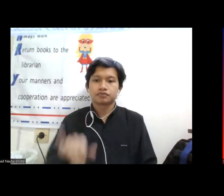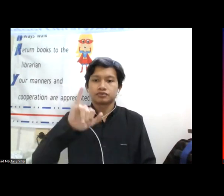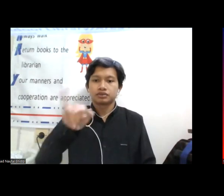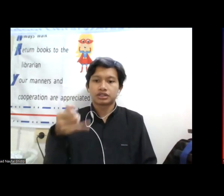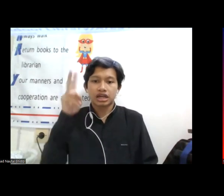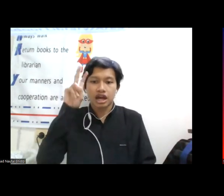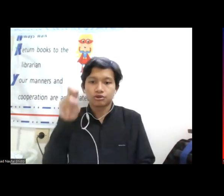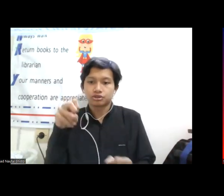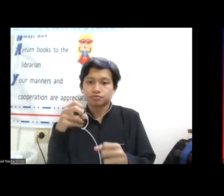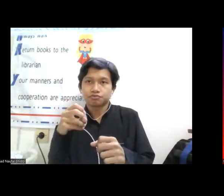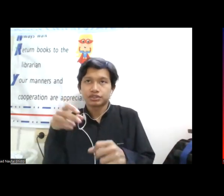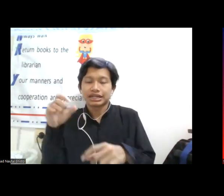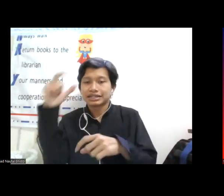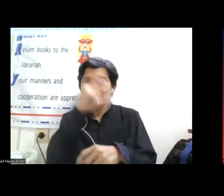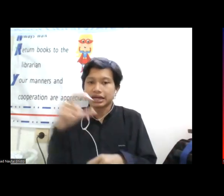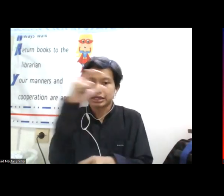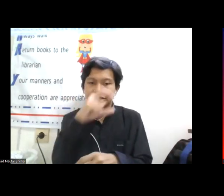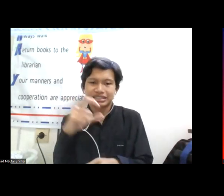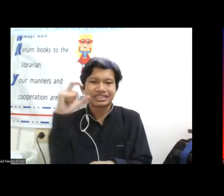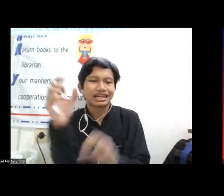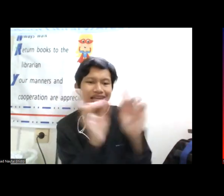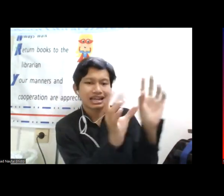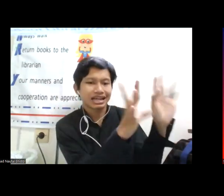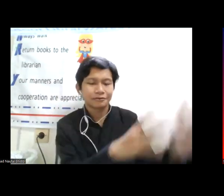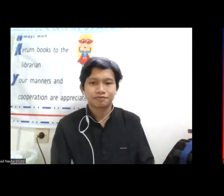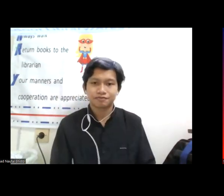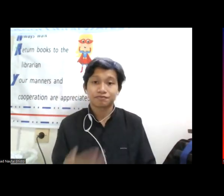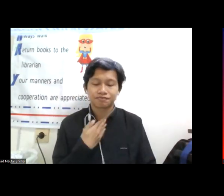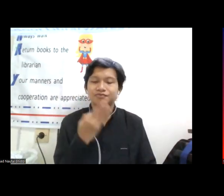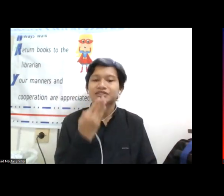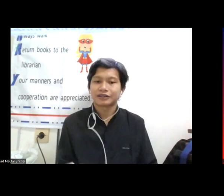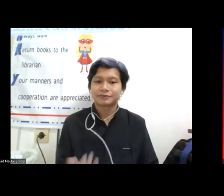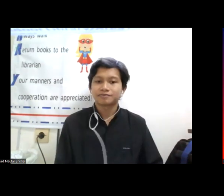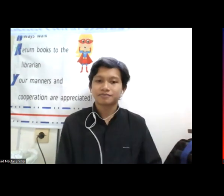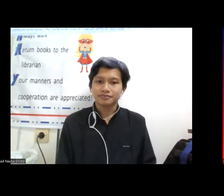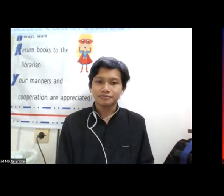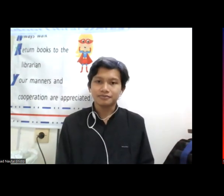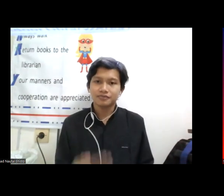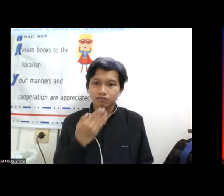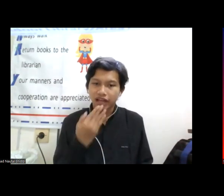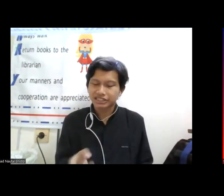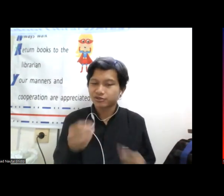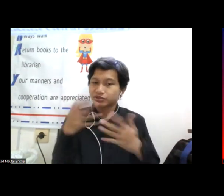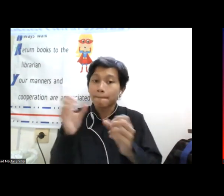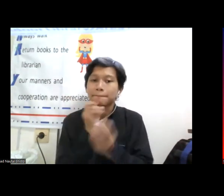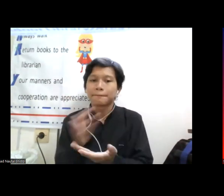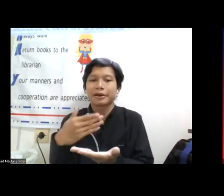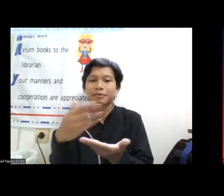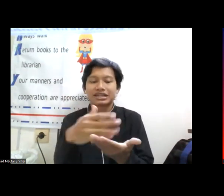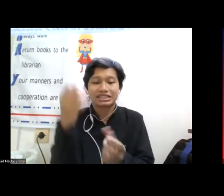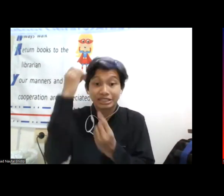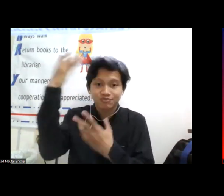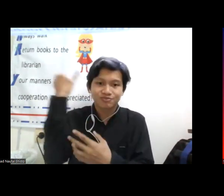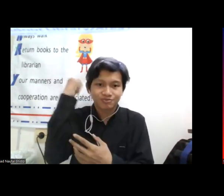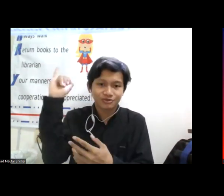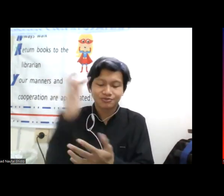digunakan menggunakan teknik lain ya terima kasih ya terima kasih sudah berbagi ilmu